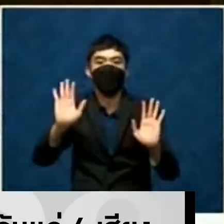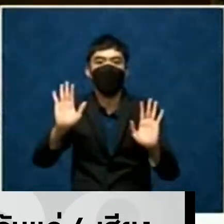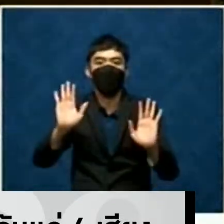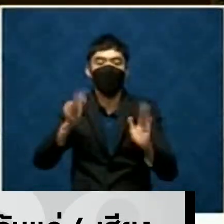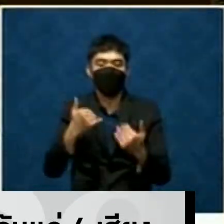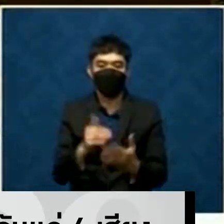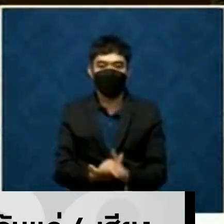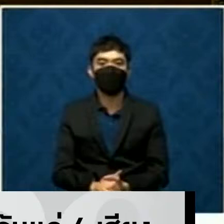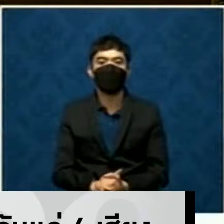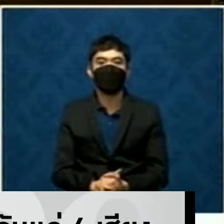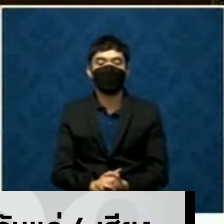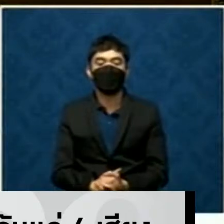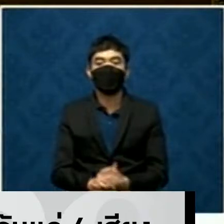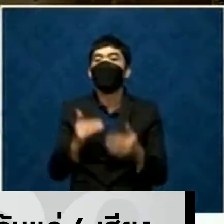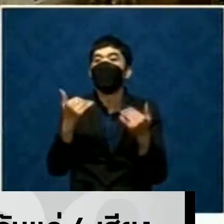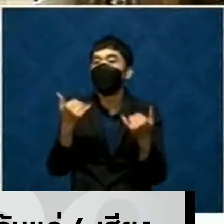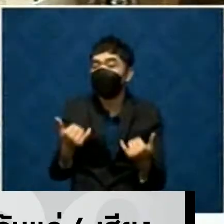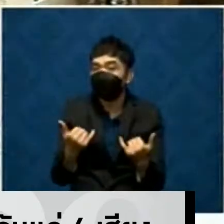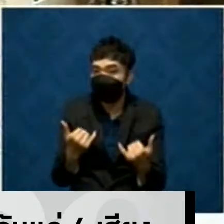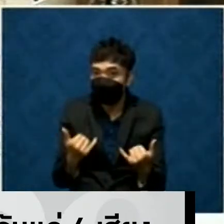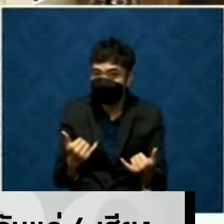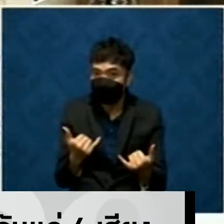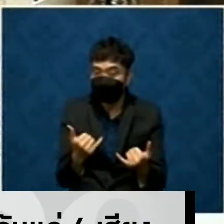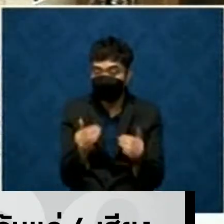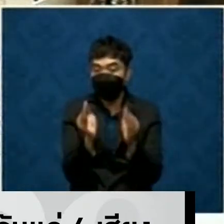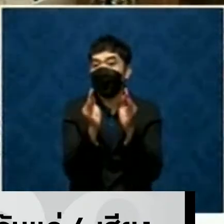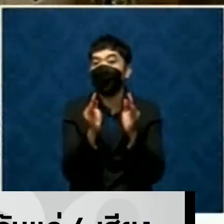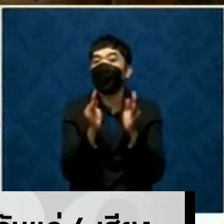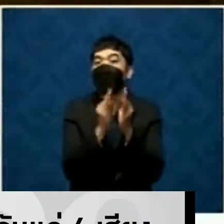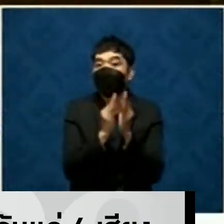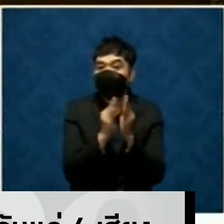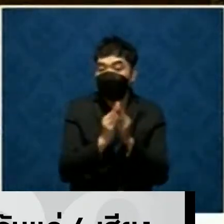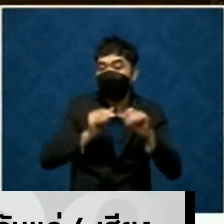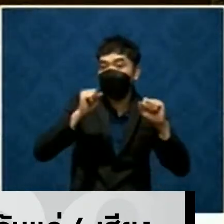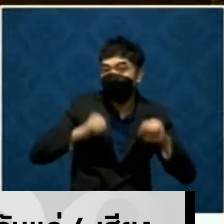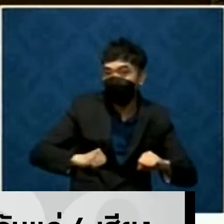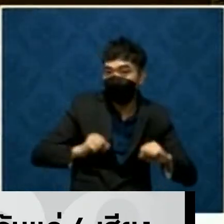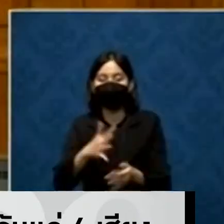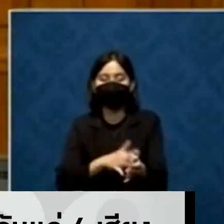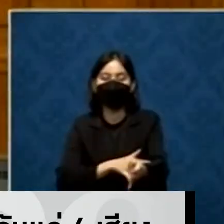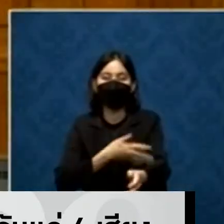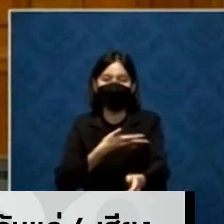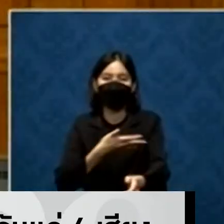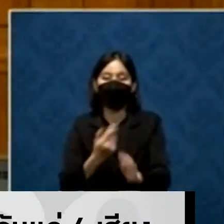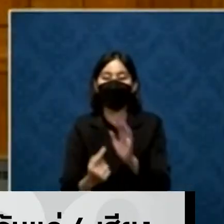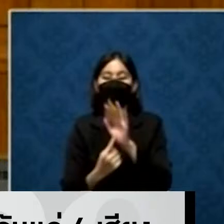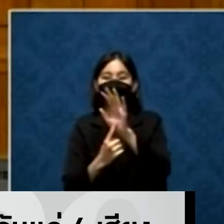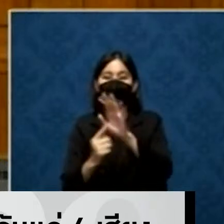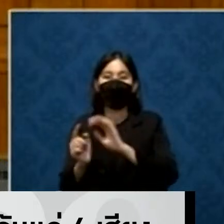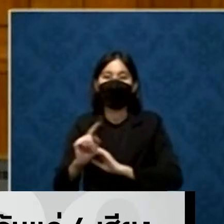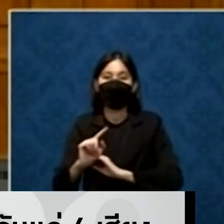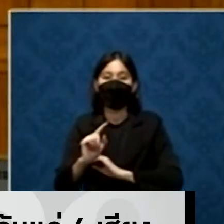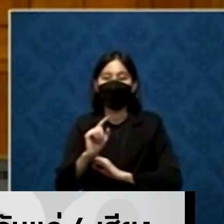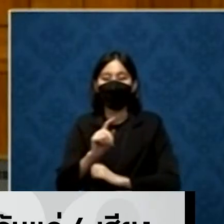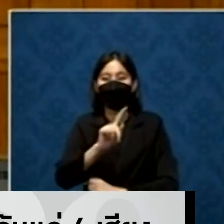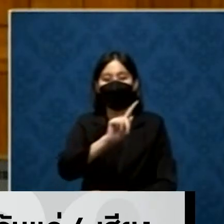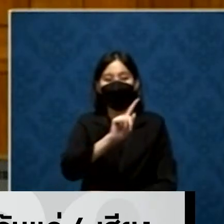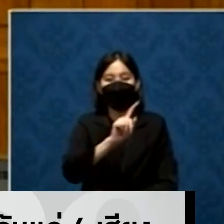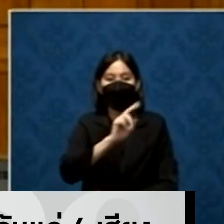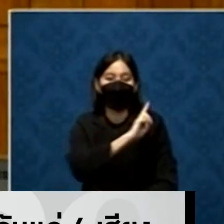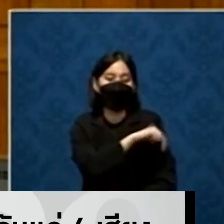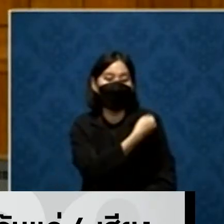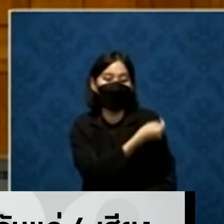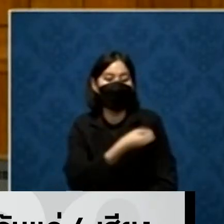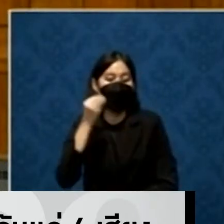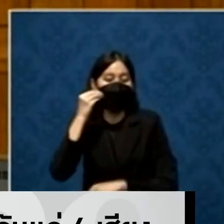ลุกขึ้นประท้วงนะคะแต่ก็ไม่เป็นผลอย่างไรก็ตามค่ะคุณศรีนวลออกมาแถลงนอกห้องประชุมว่าเคยทำงานตั้งแต่เป็นอส